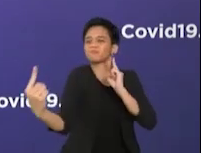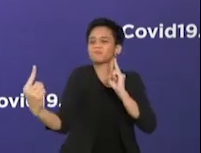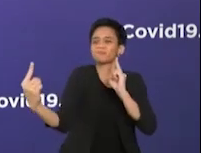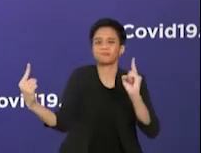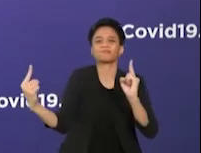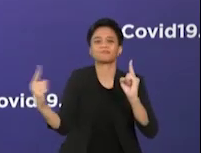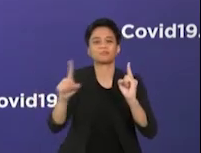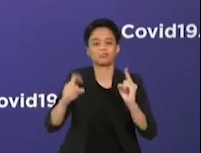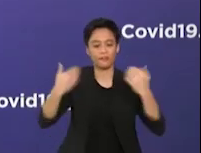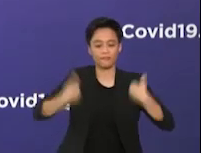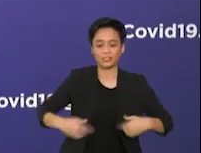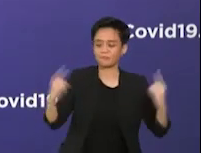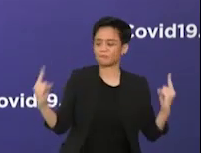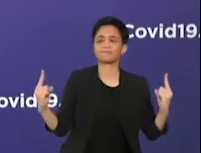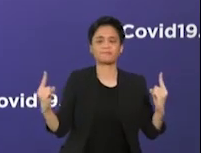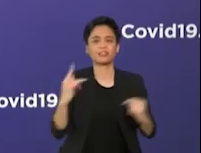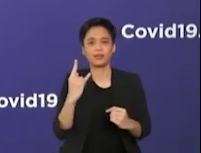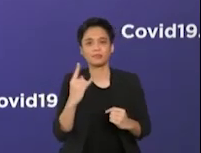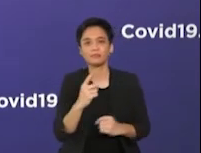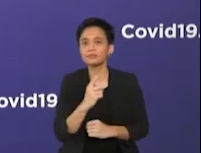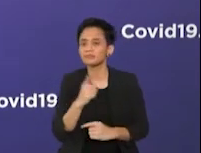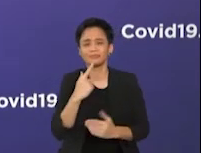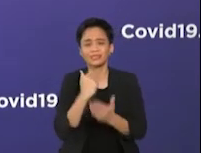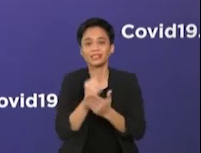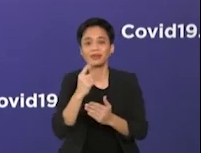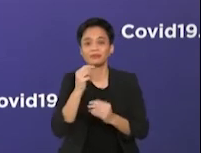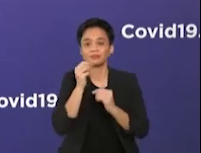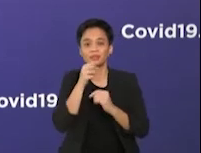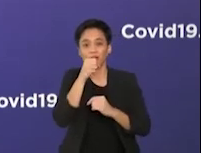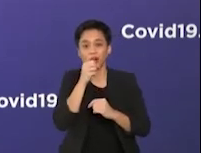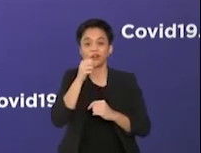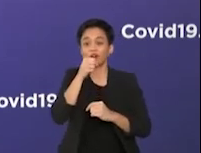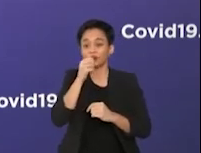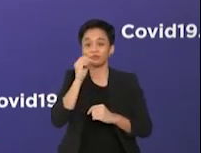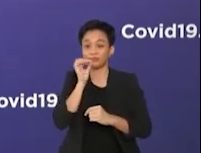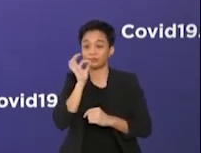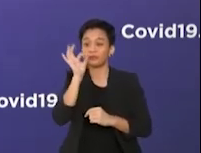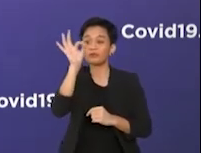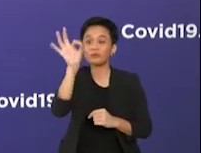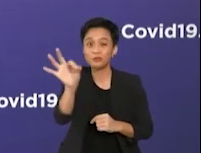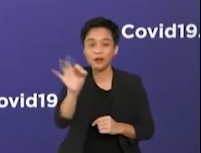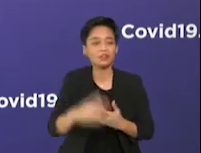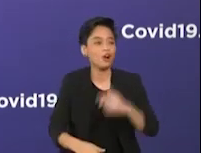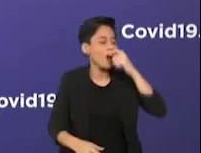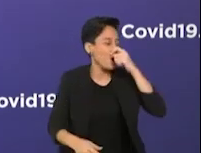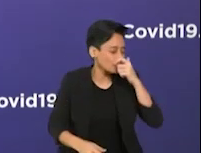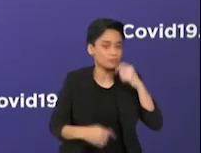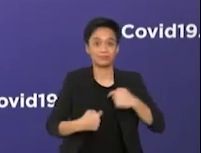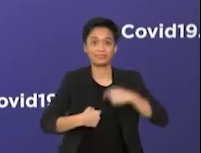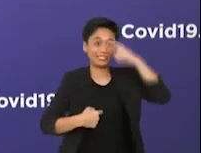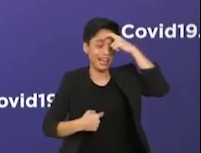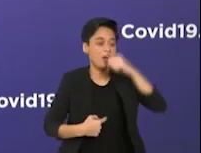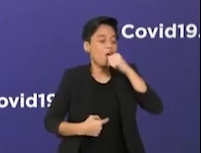fisik karena ini penting agar sebaran droplet butiran batuk bersin dari orang yang